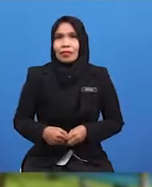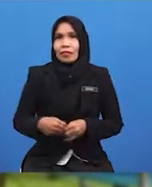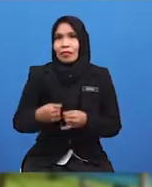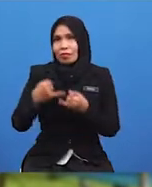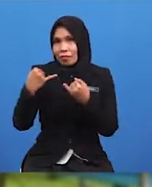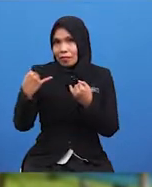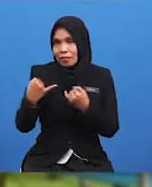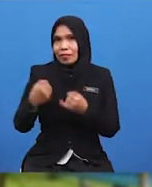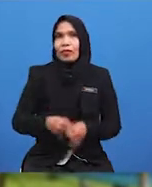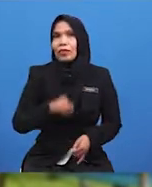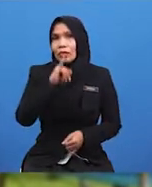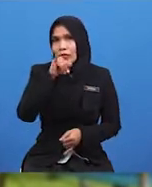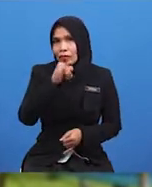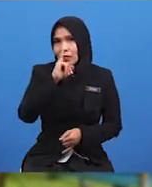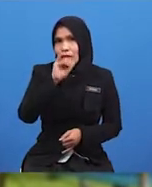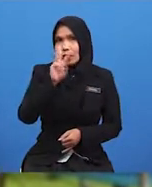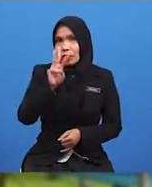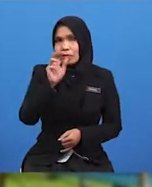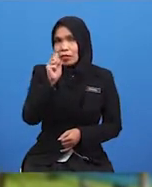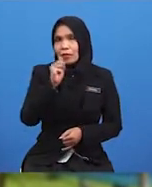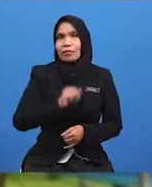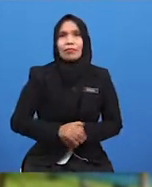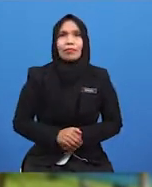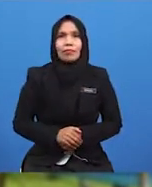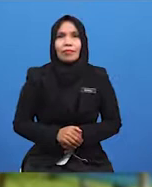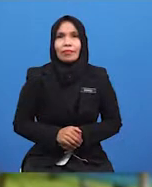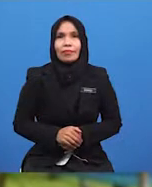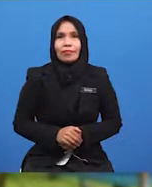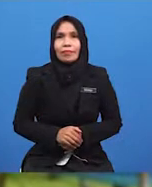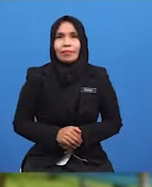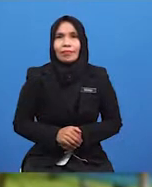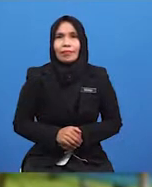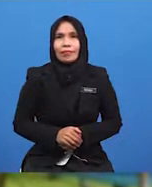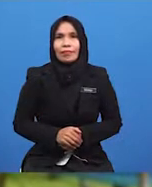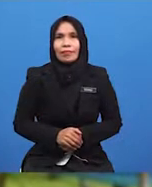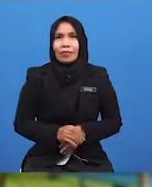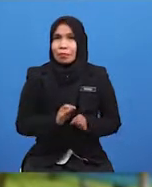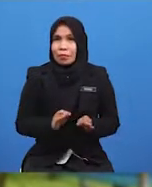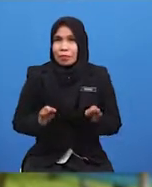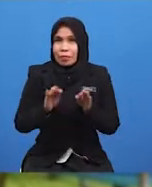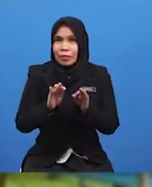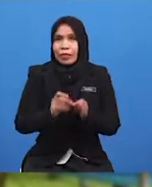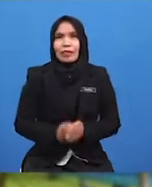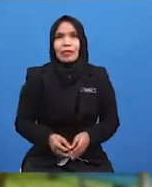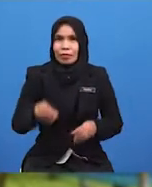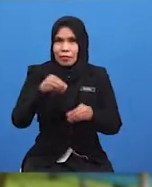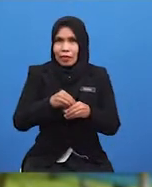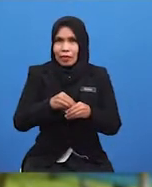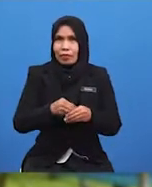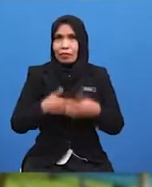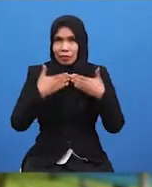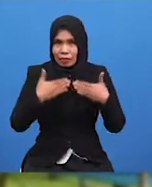menghormati diri dari segi rohani sangat penting dalam diri seseorang